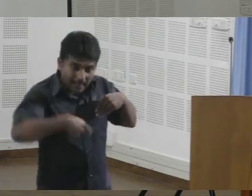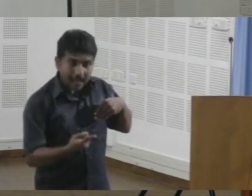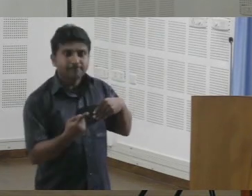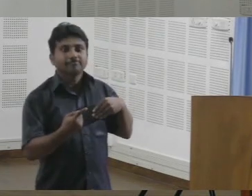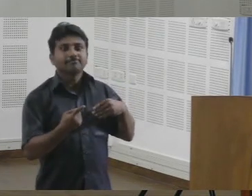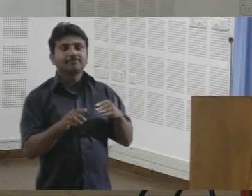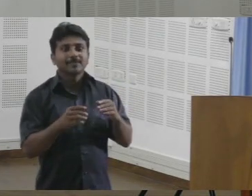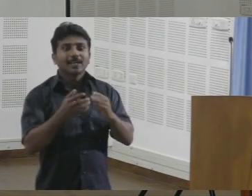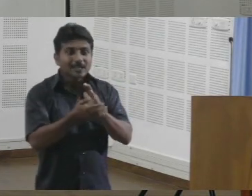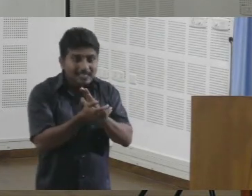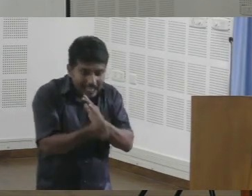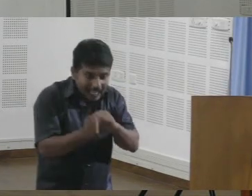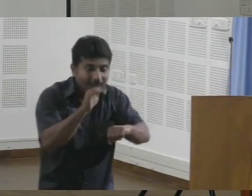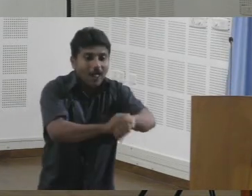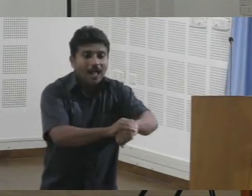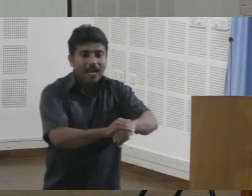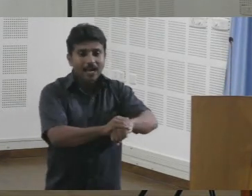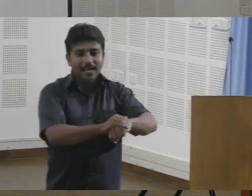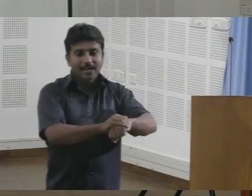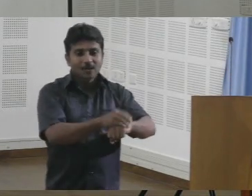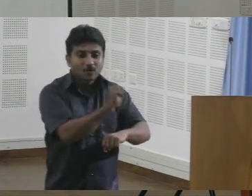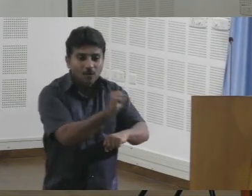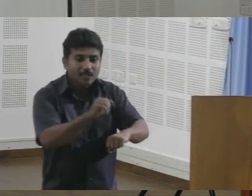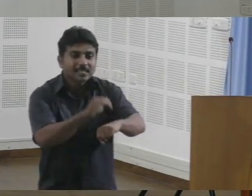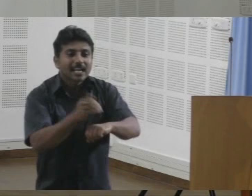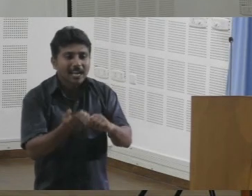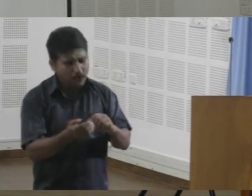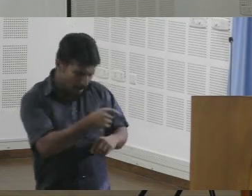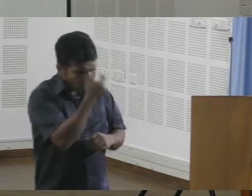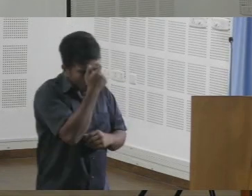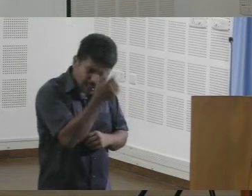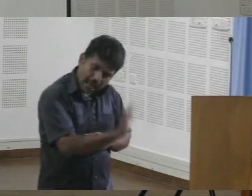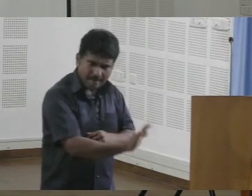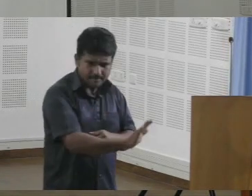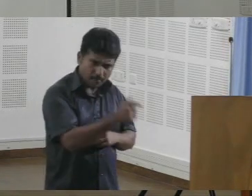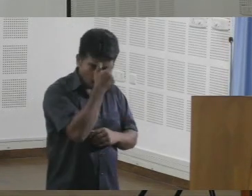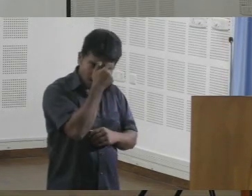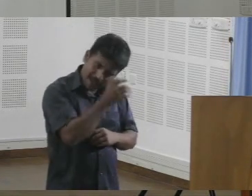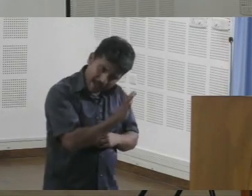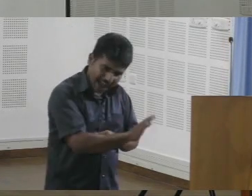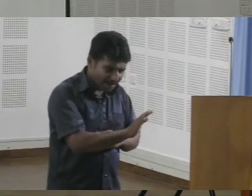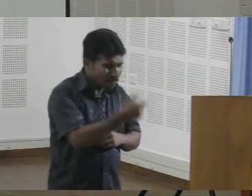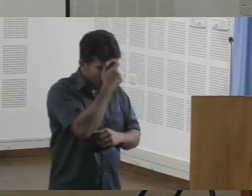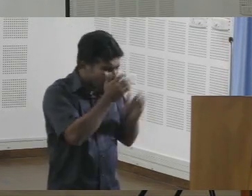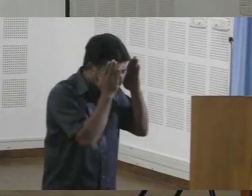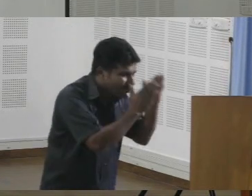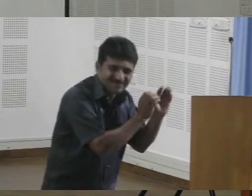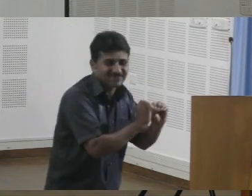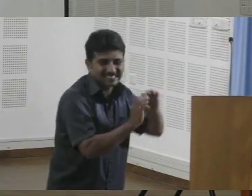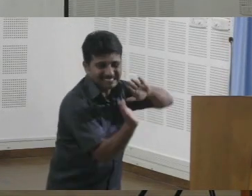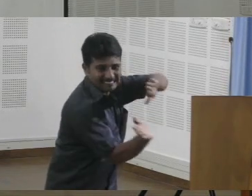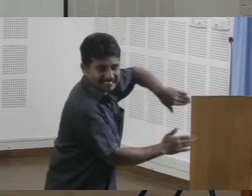അവൻ്റെ കഴിവുകൾ കണ്ടുപിടിച്ചു. പ്രശ്നങ്ങൾ ഇല്ല എന്നല്ല, പ്രശ്നങ്ങൾ ഫോക്കസ് ചെയ്യുന്നതിന് പകരം